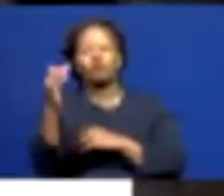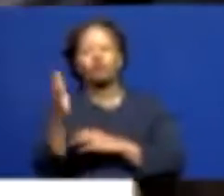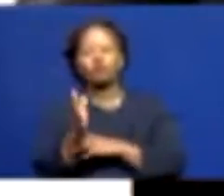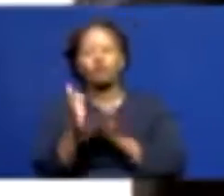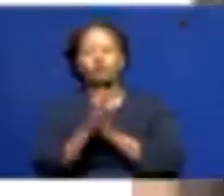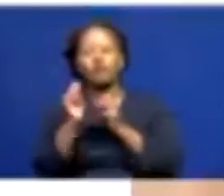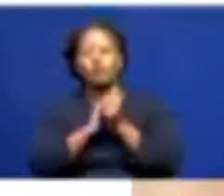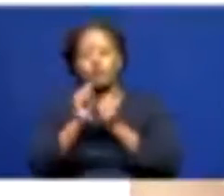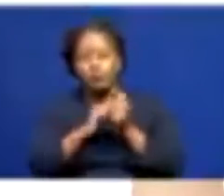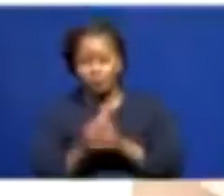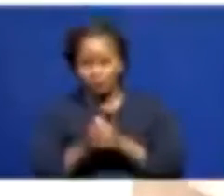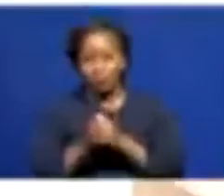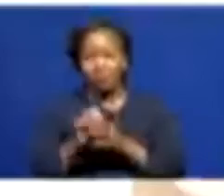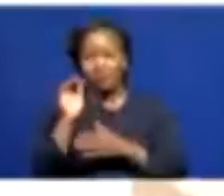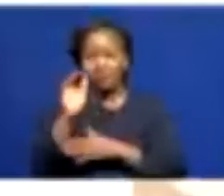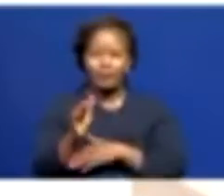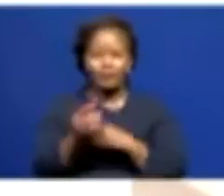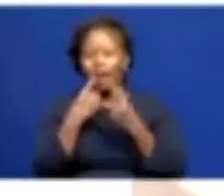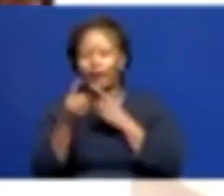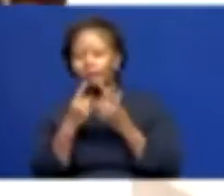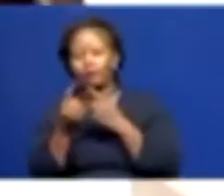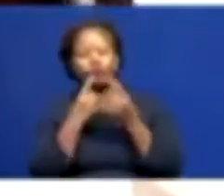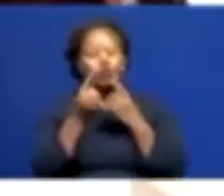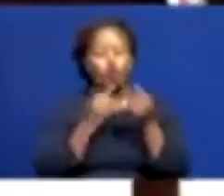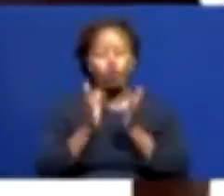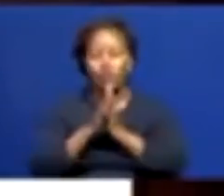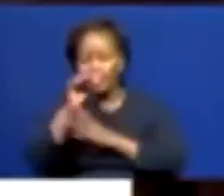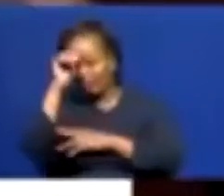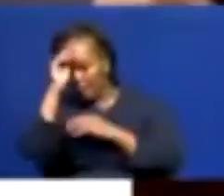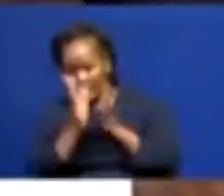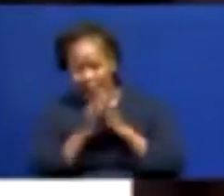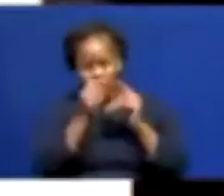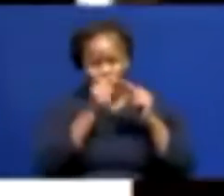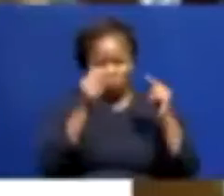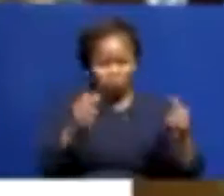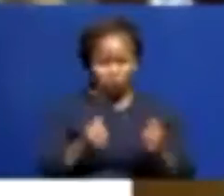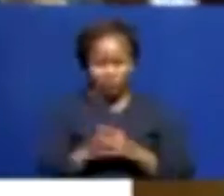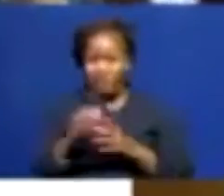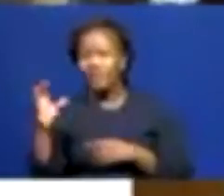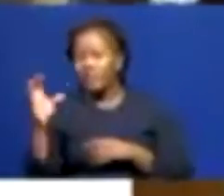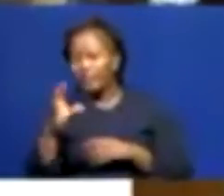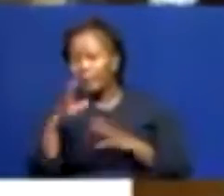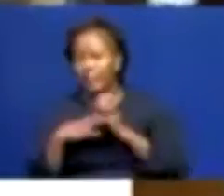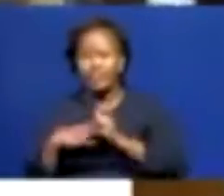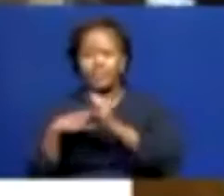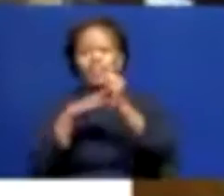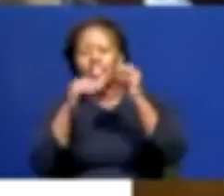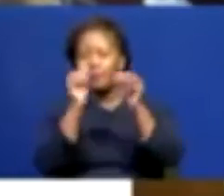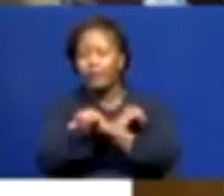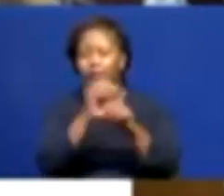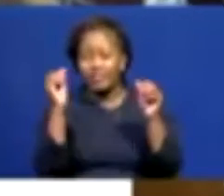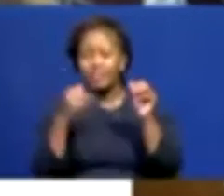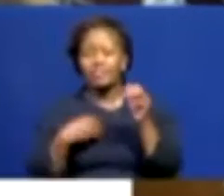Huku mito ya kuwepo kwa majadiliano baina ya serikali na upinzani likizidi kutolewa, baraza la mawaziri likiongozwa na Rais William Ruto limeibuka